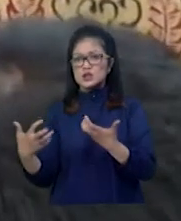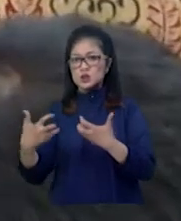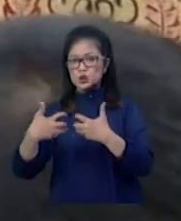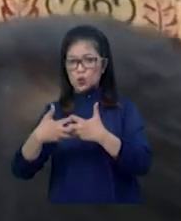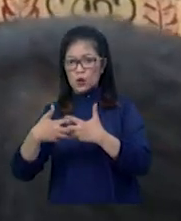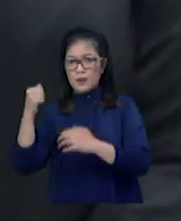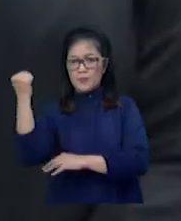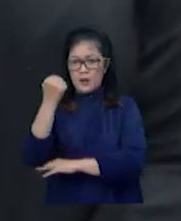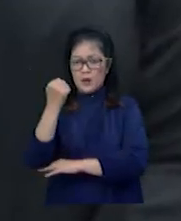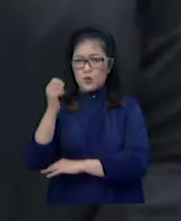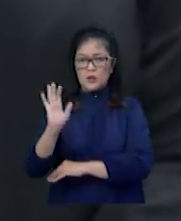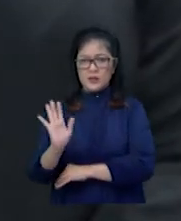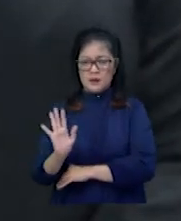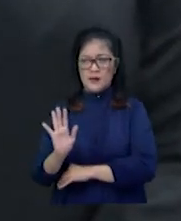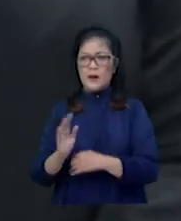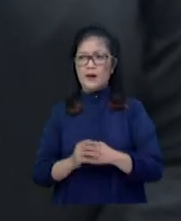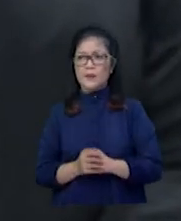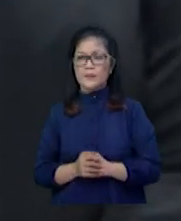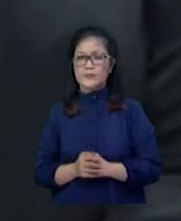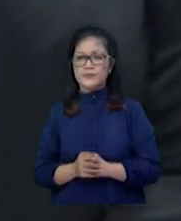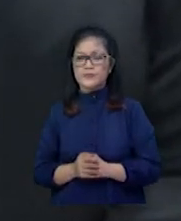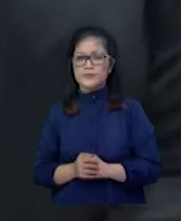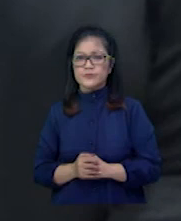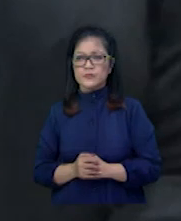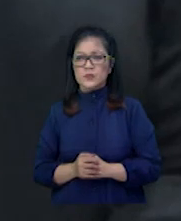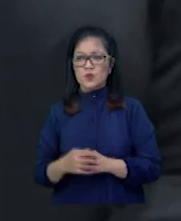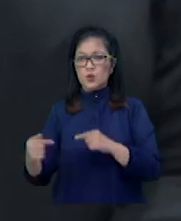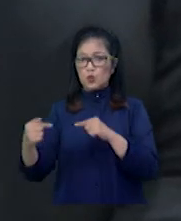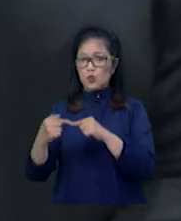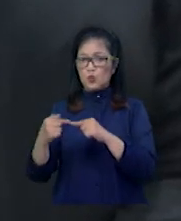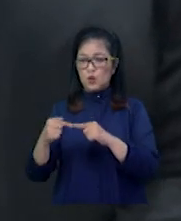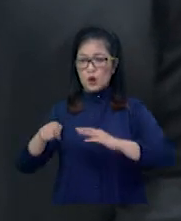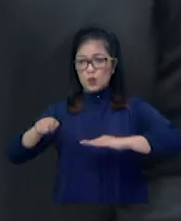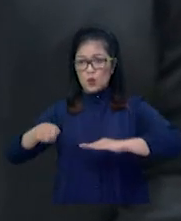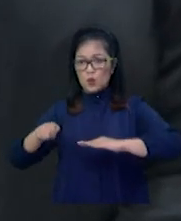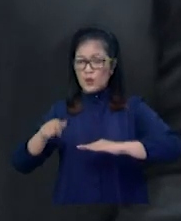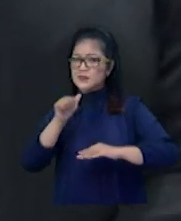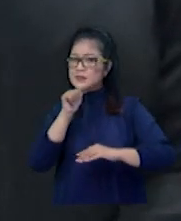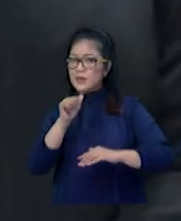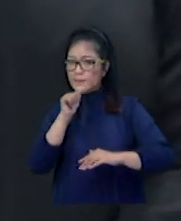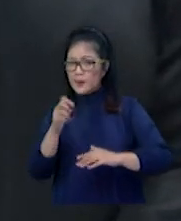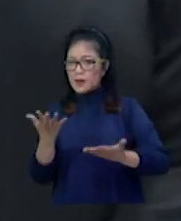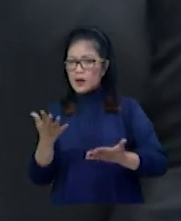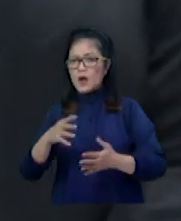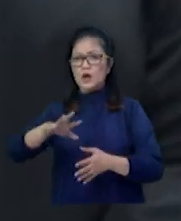Indra Kenz. Telah terjadi hubungan hukum antara para